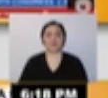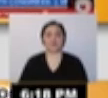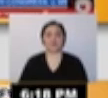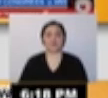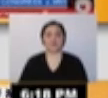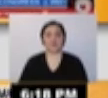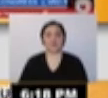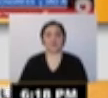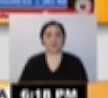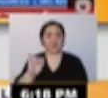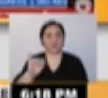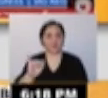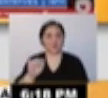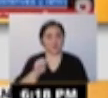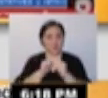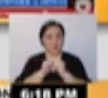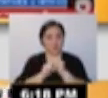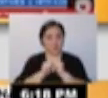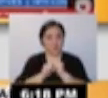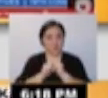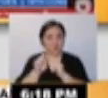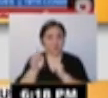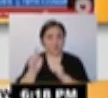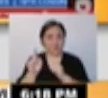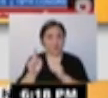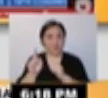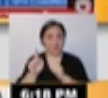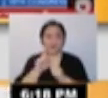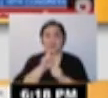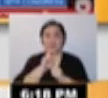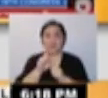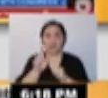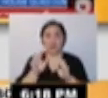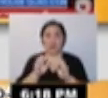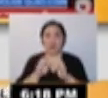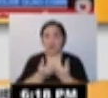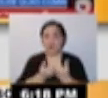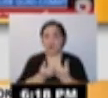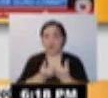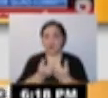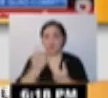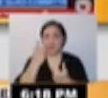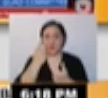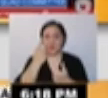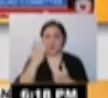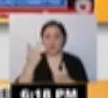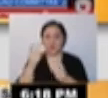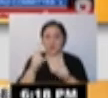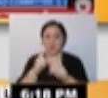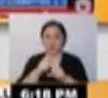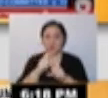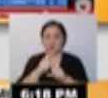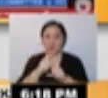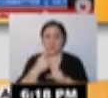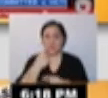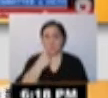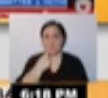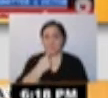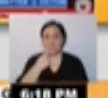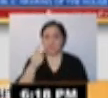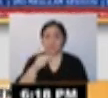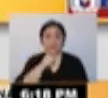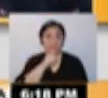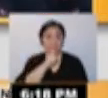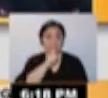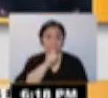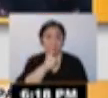So, Senator, so ganito po, no? I guess this is how it is. It's obviously his word against your word. Sinasabi niyo, walang katotohanan doon sinasabi